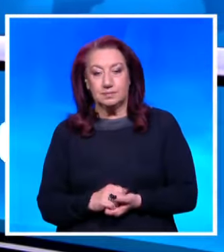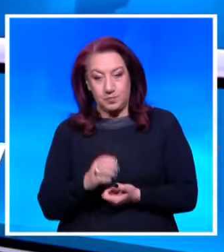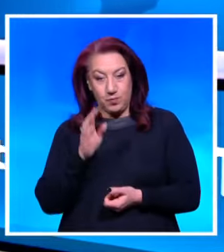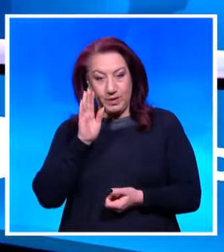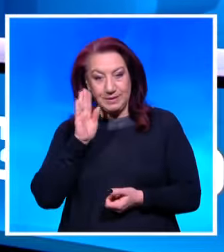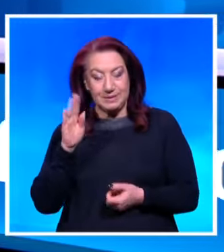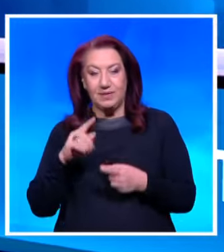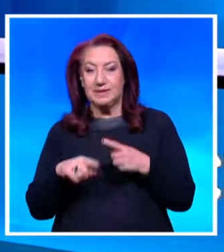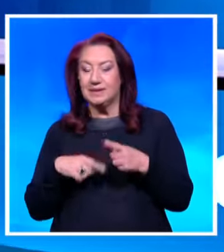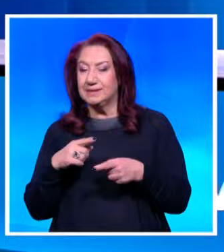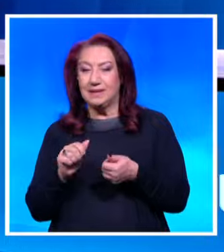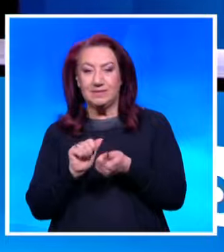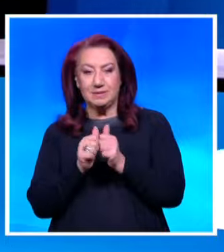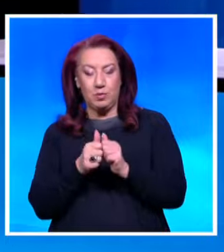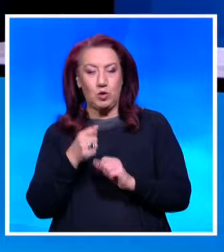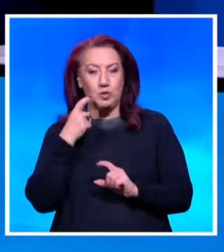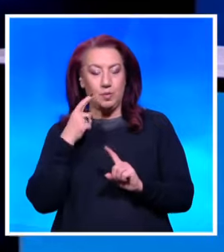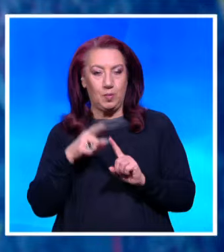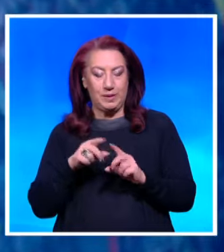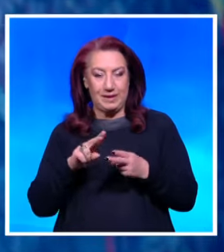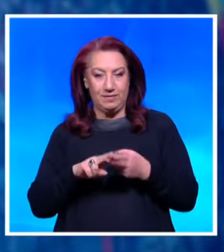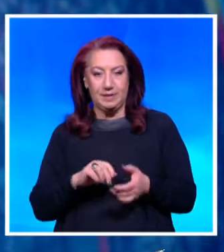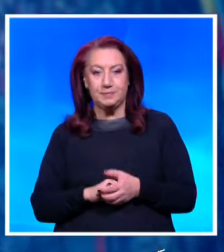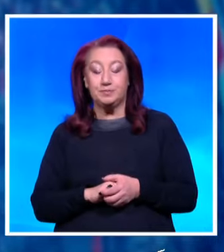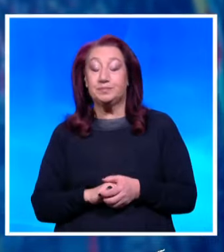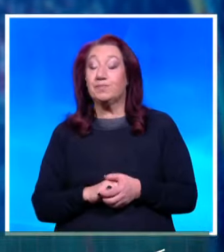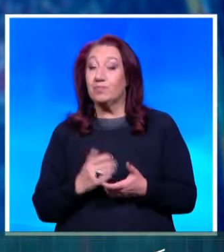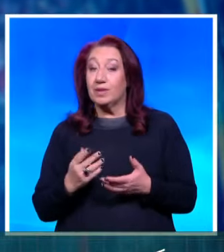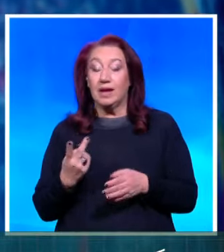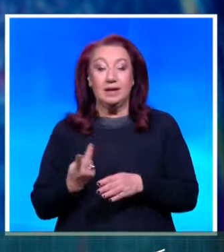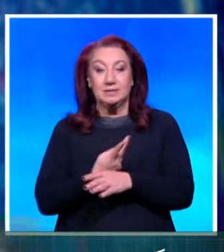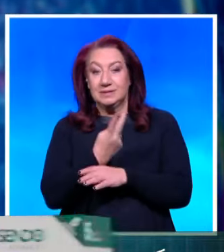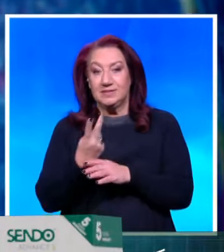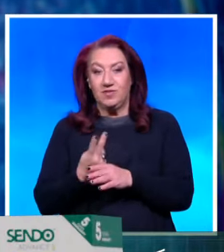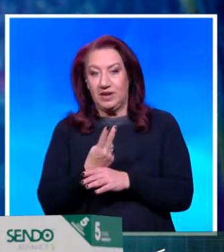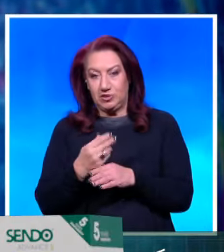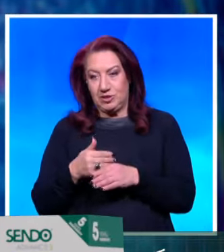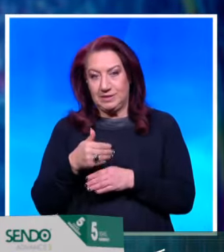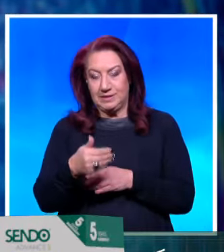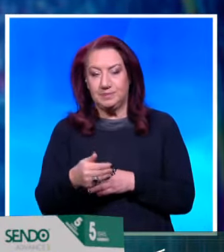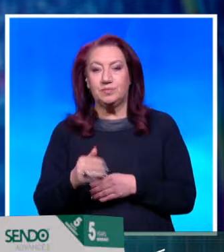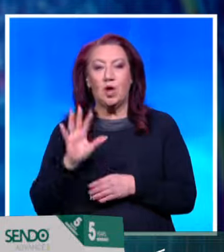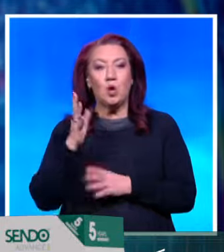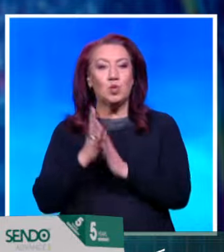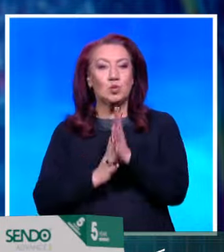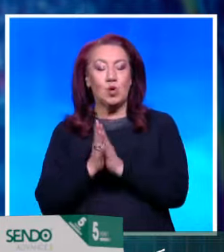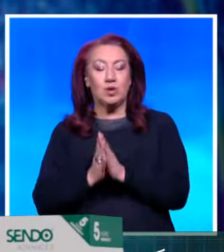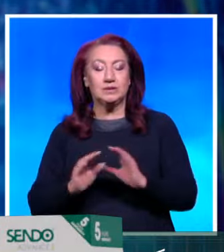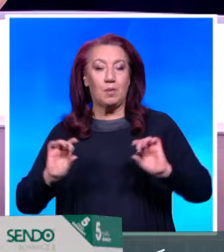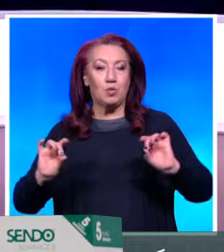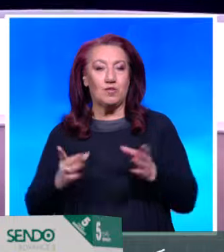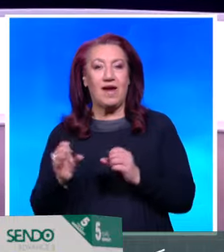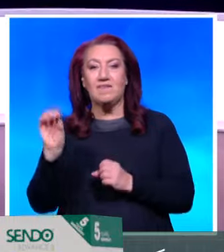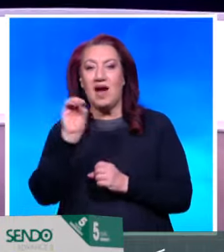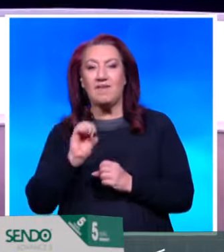Здравейте, следва Спорт по BTV. Аз съм Николета Маданска. След 2 часа Лудогорец подновява европейската си кампания.